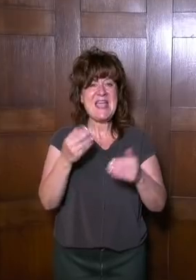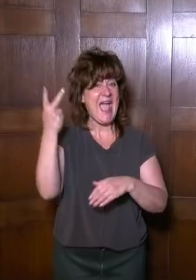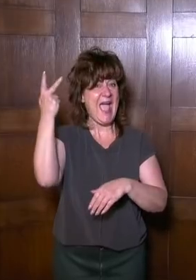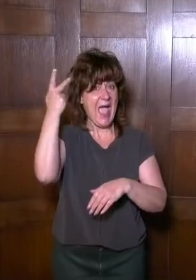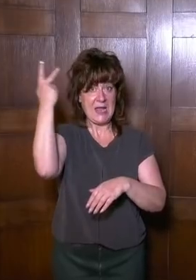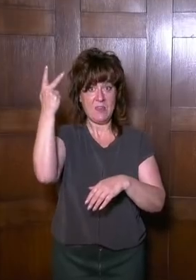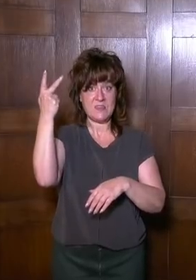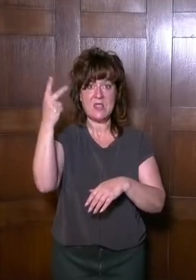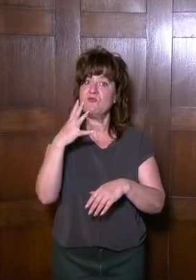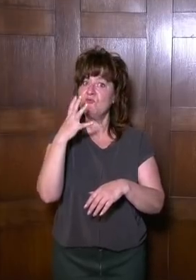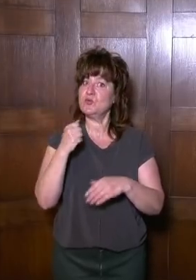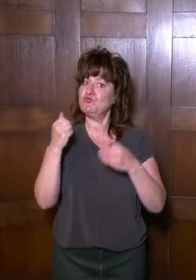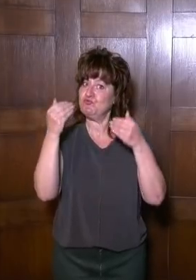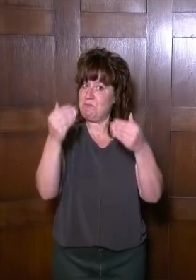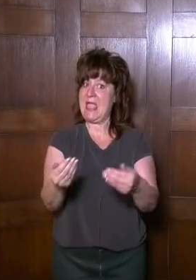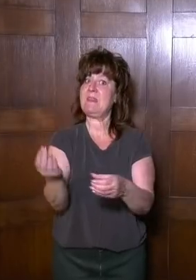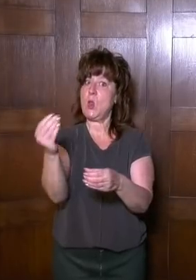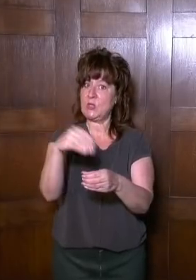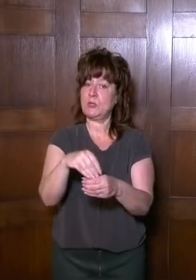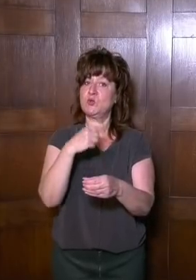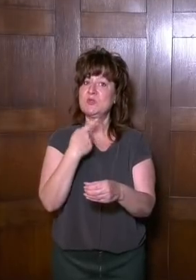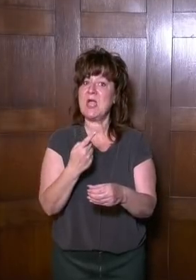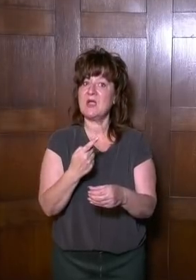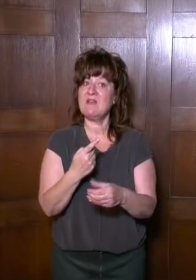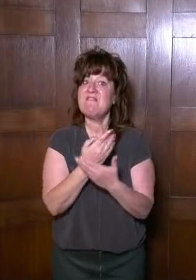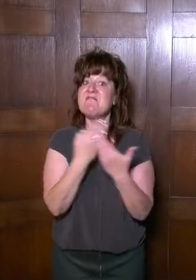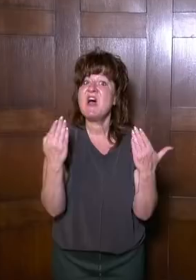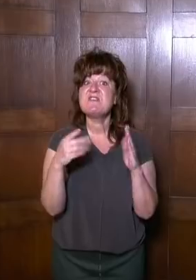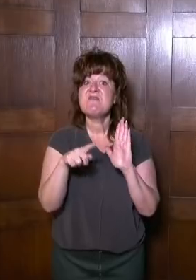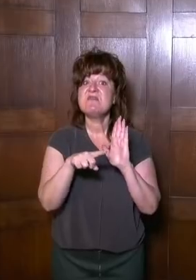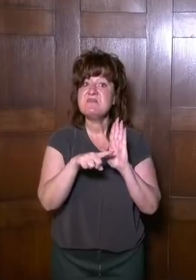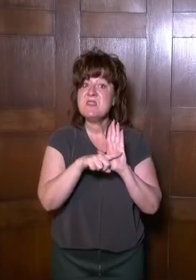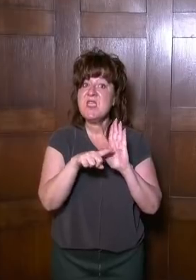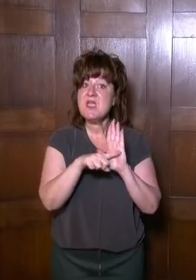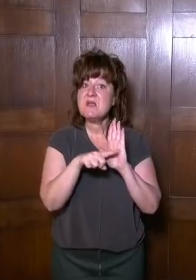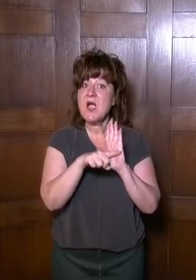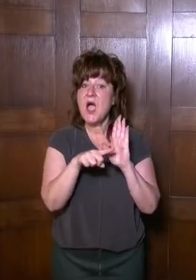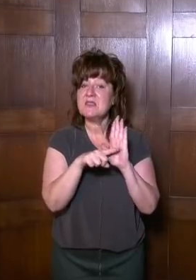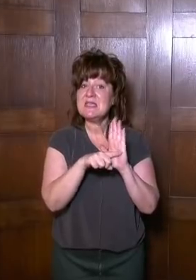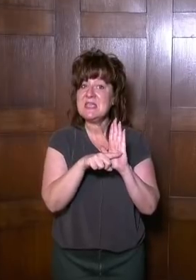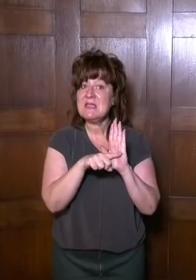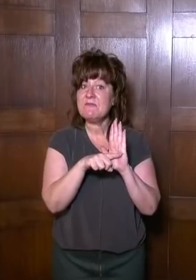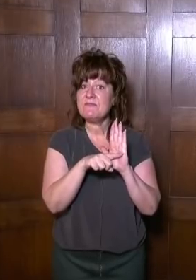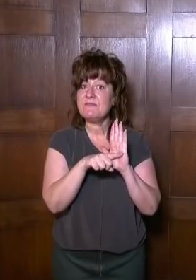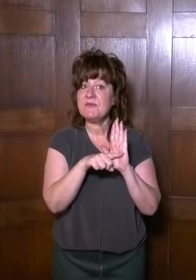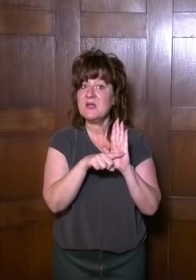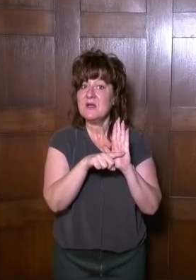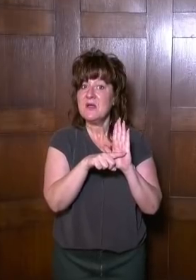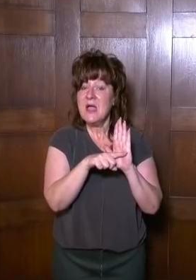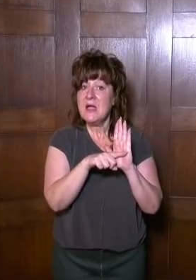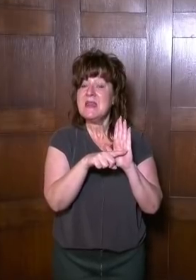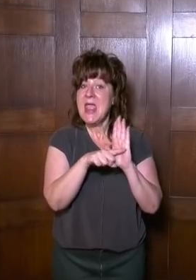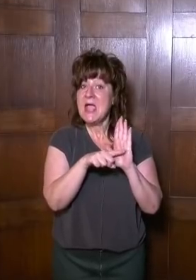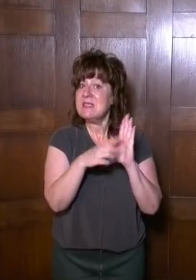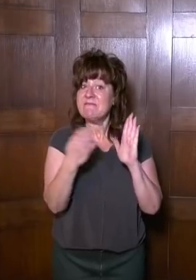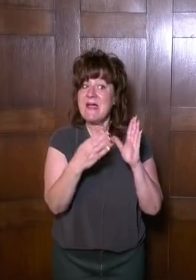sagen, später, was sich äußerst negativ in den Verordnungen jetzt in der Praxis erweist, aber